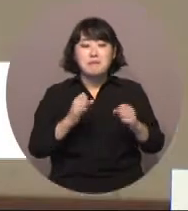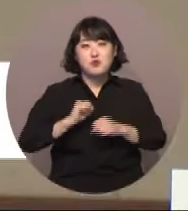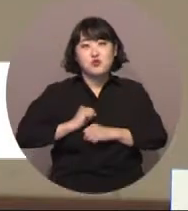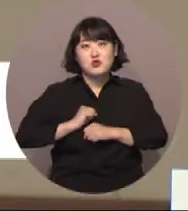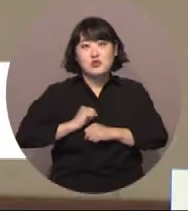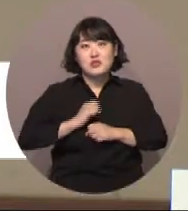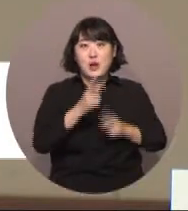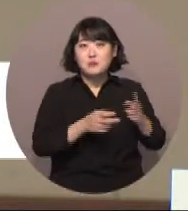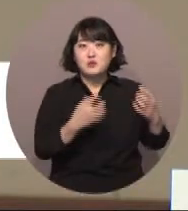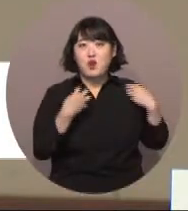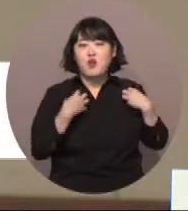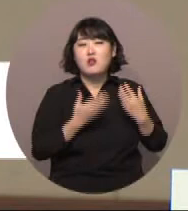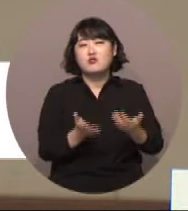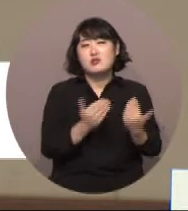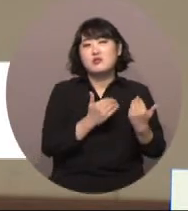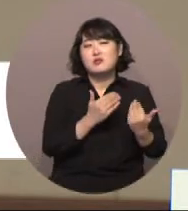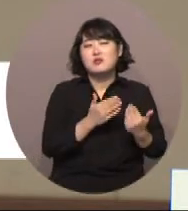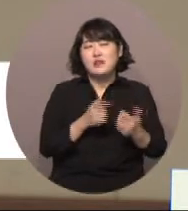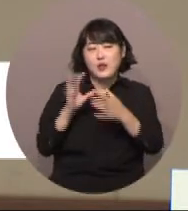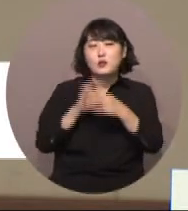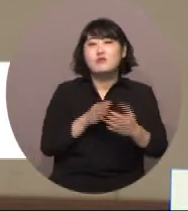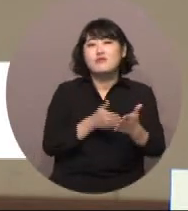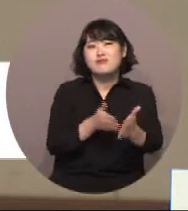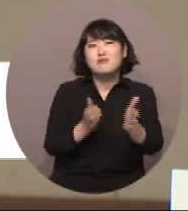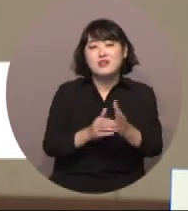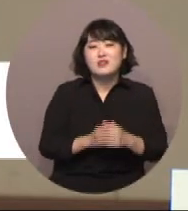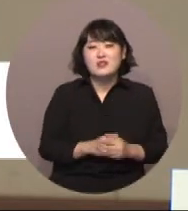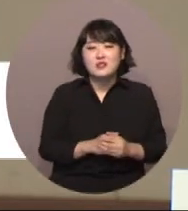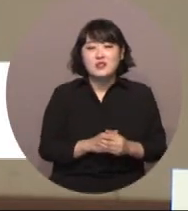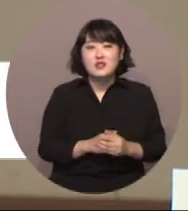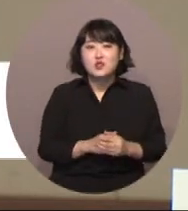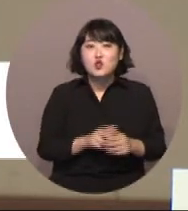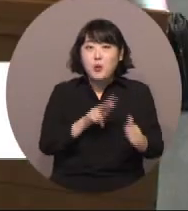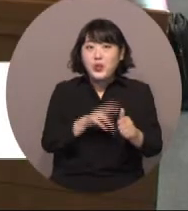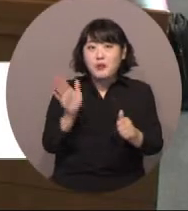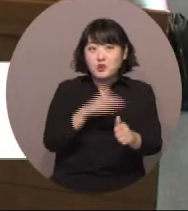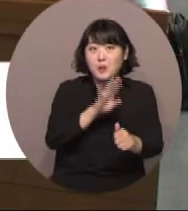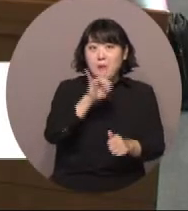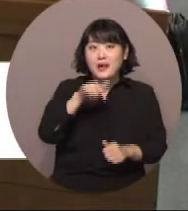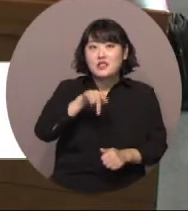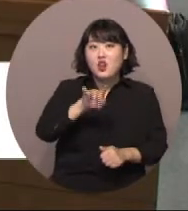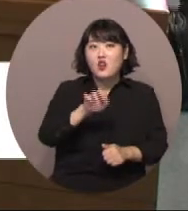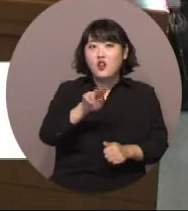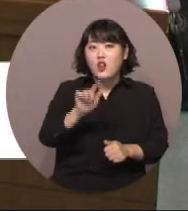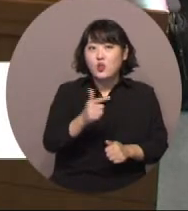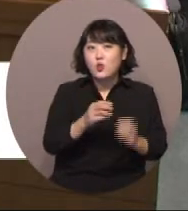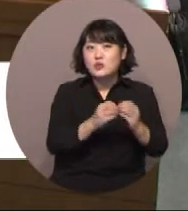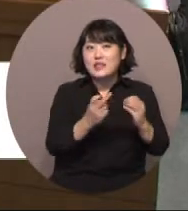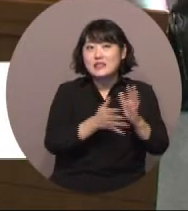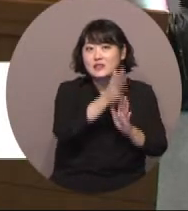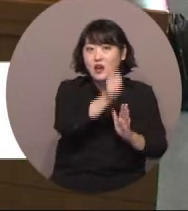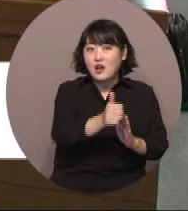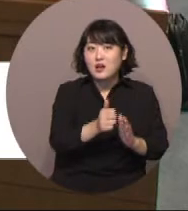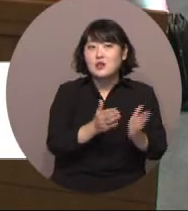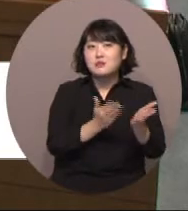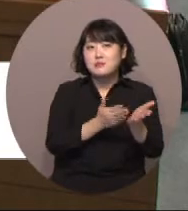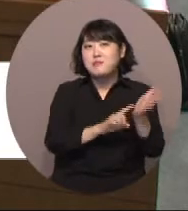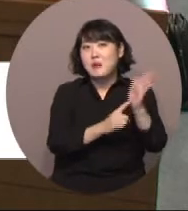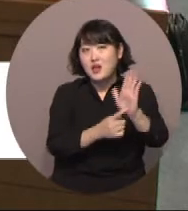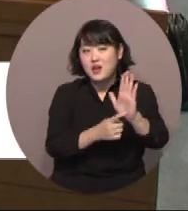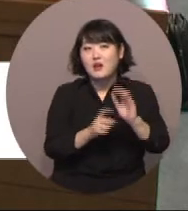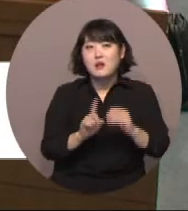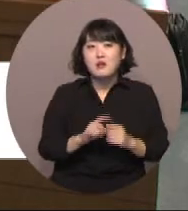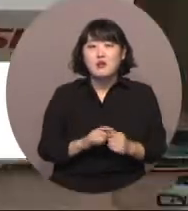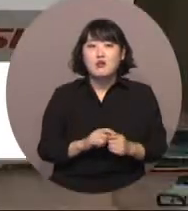거듭 밝혔습니다. 후보 시절부터 방사청 유치를 공약했던 백성현 논산시장은 브리핑을 열고